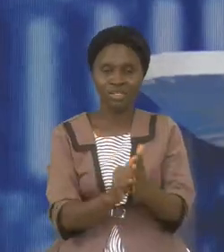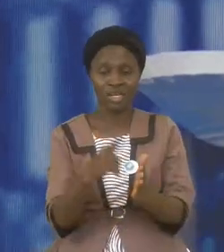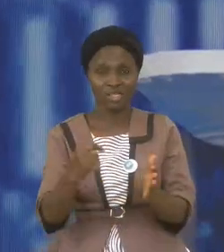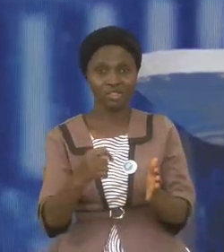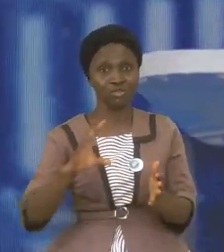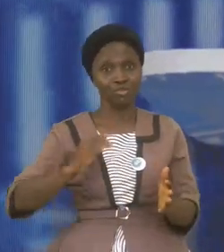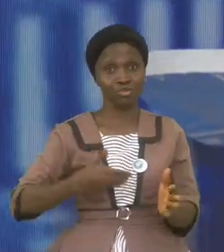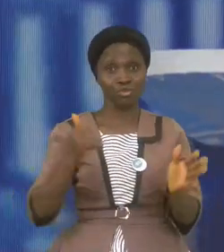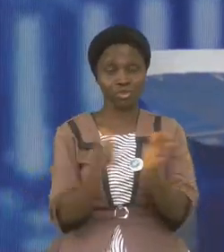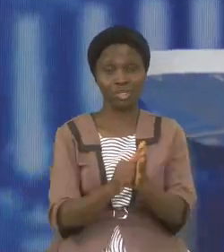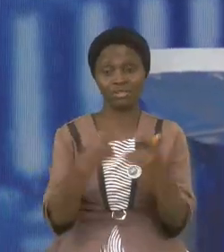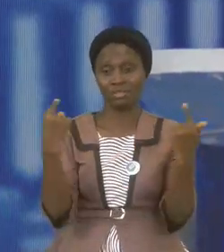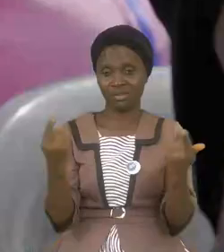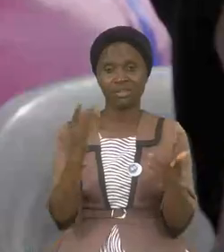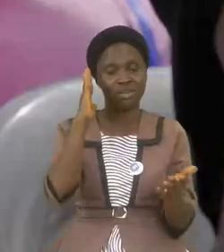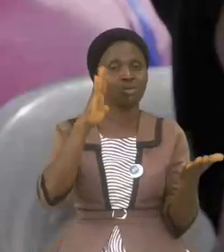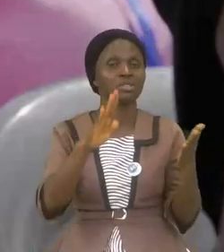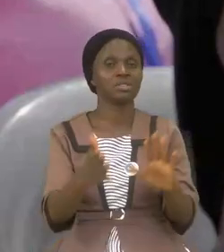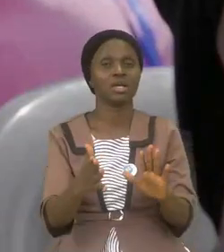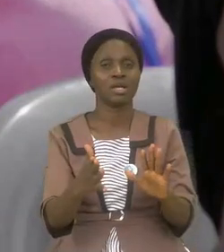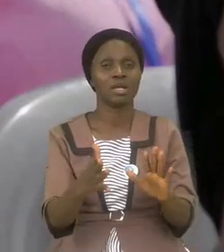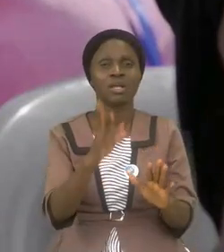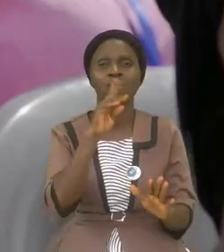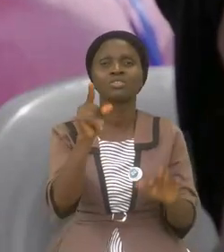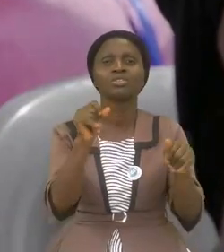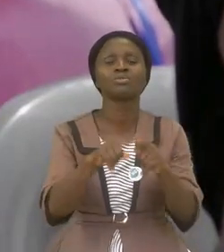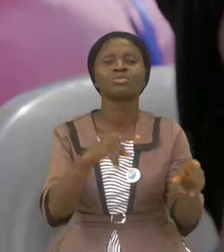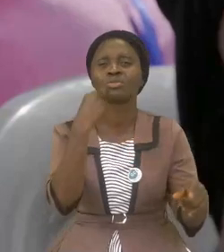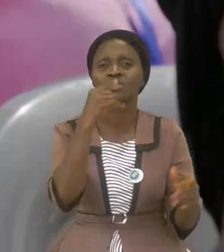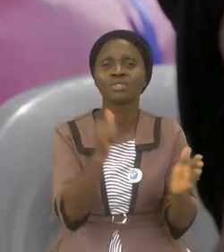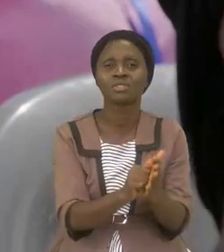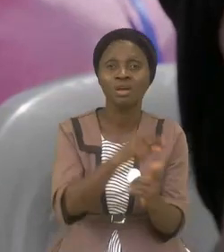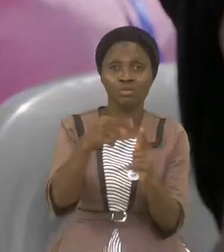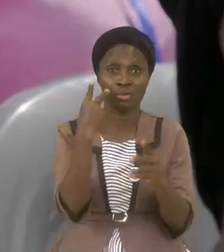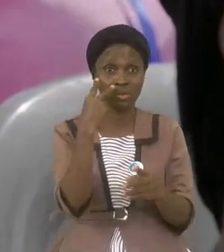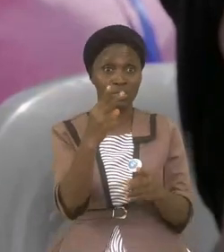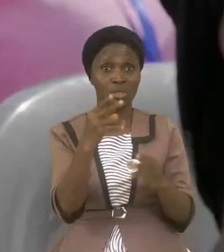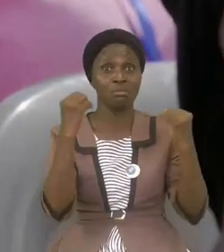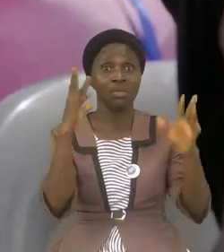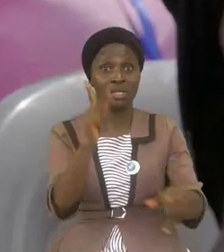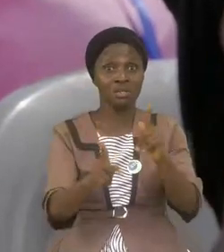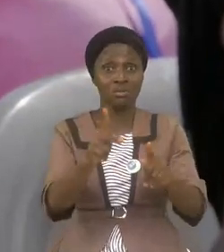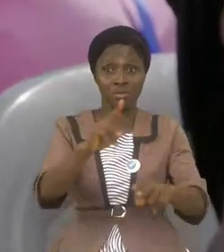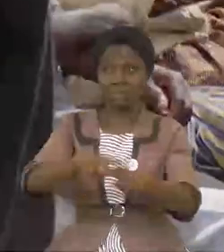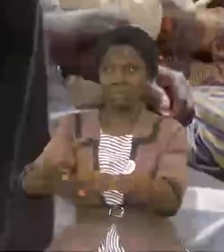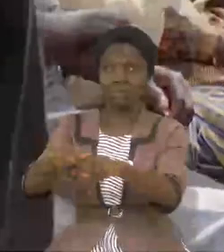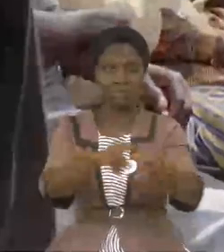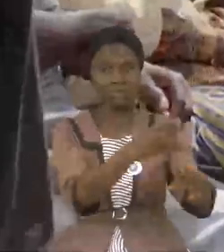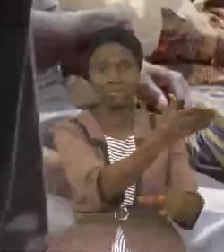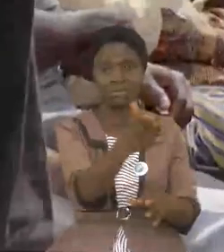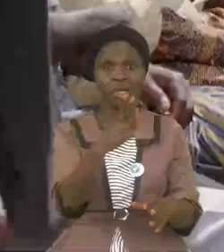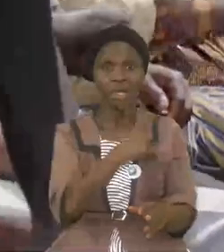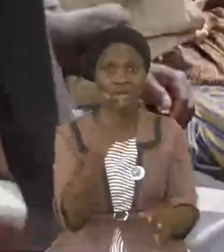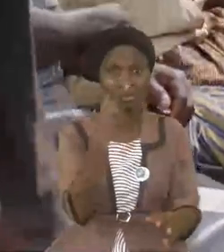l'âme qui pêche, c'est celle-là qui mourra, est-ce que tu peux dire ça? Lorsque tu vois ces grandes personnalités-là,